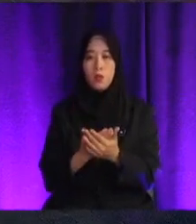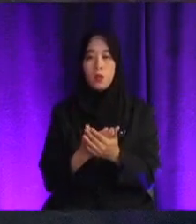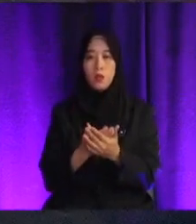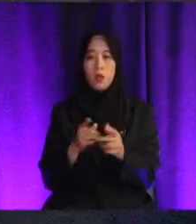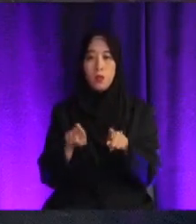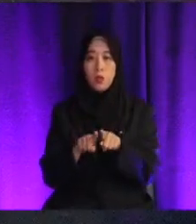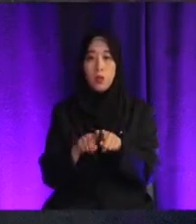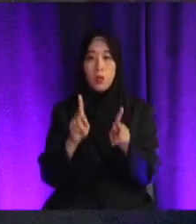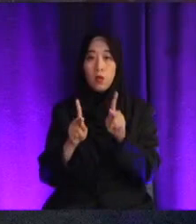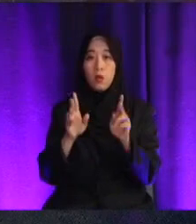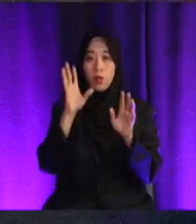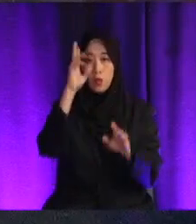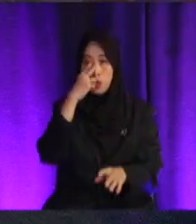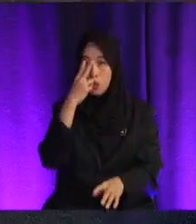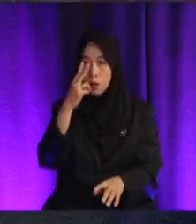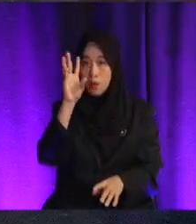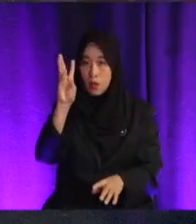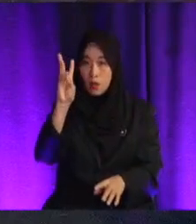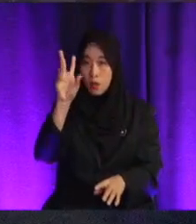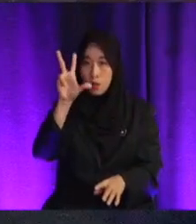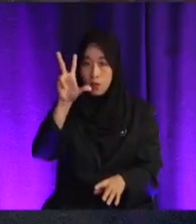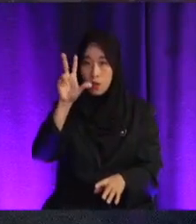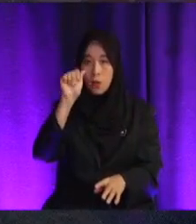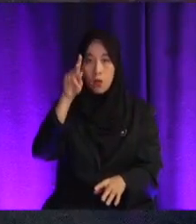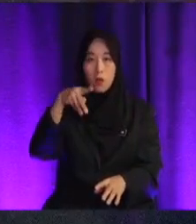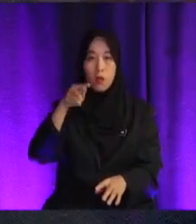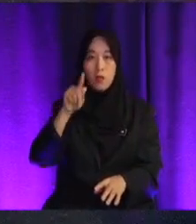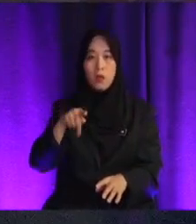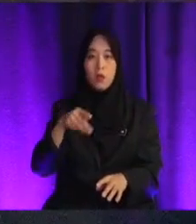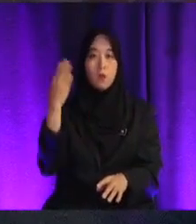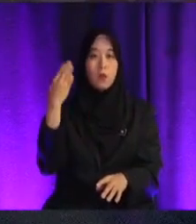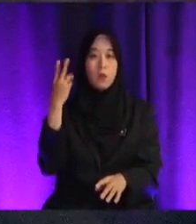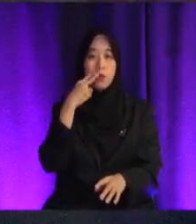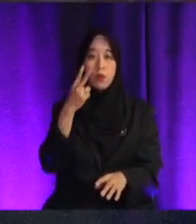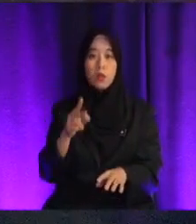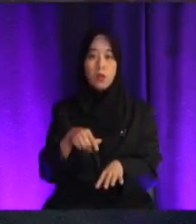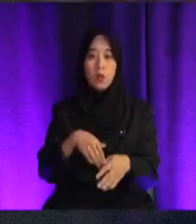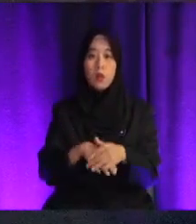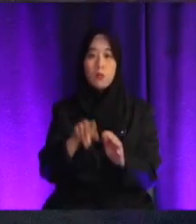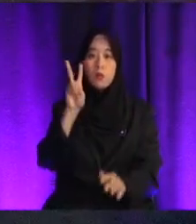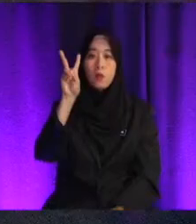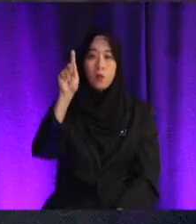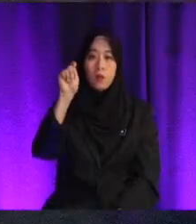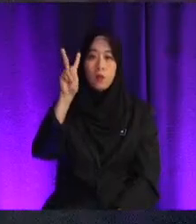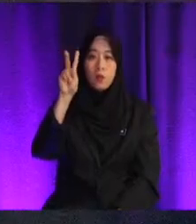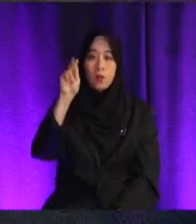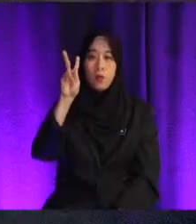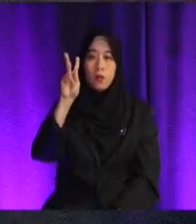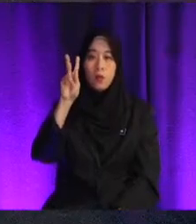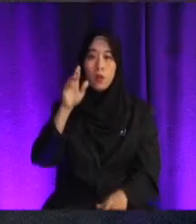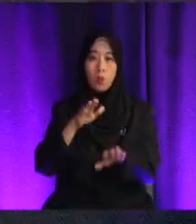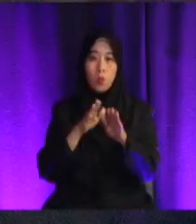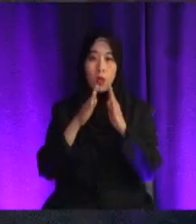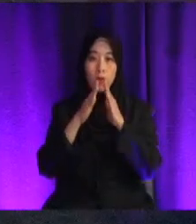nampak 63 ampere, kebiasaannya digunakan dekat DB. Kita punya rumah yang kotak besar tu kan. Kat luar rumah selalunya lah